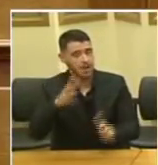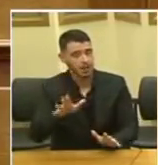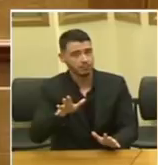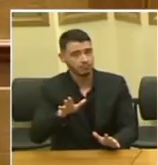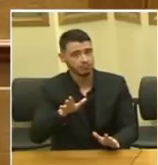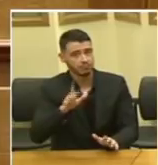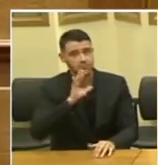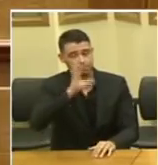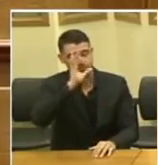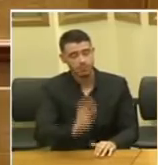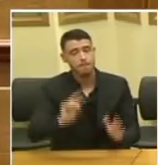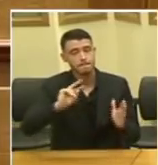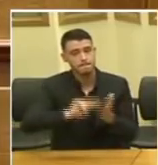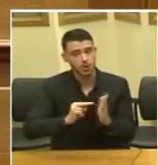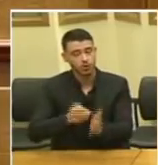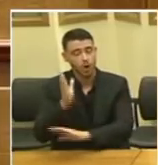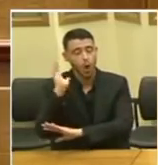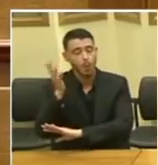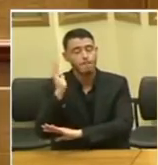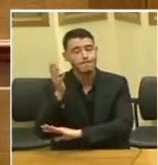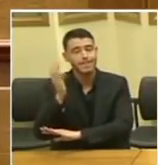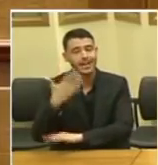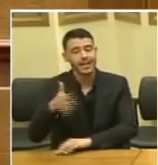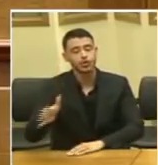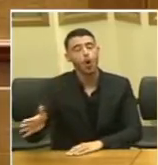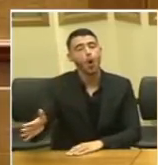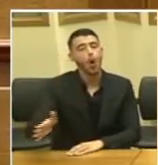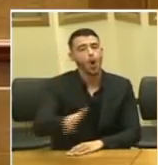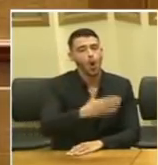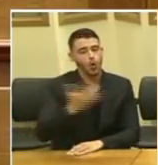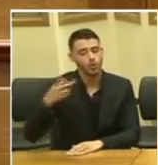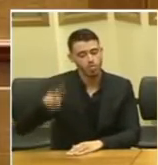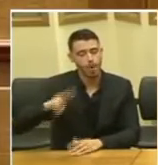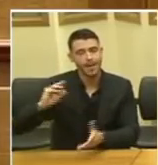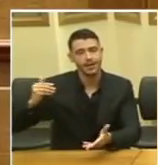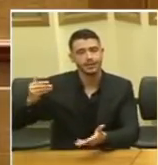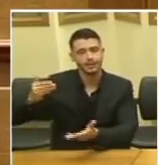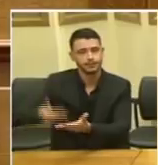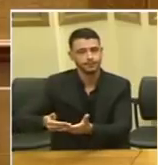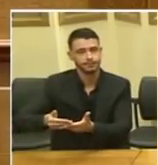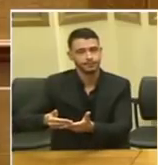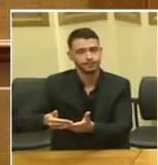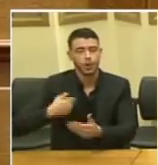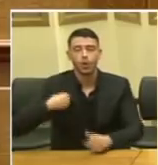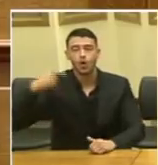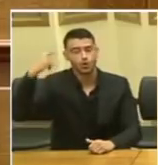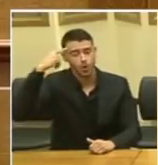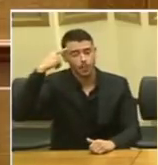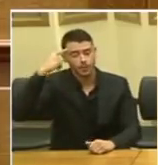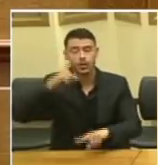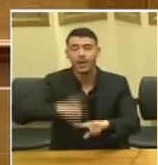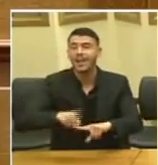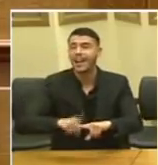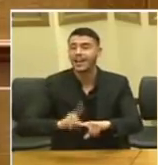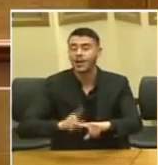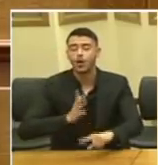σημασία της ομιλίας όλων των ομιλητών, από όλες τις πλευρές. Και νομίζω ότι ο ελληνικός λαός,